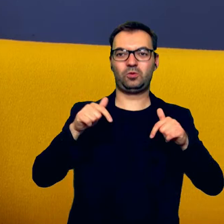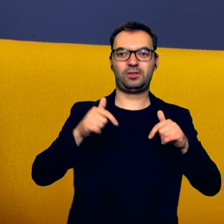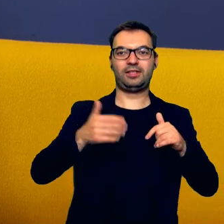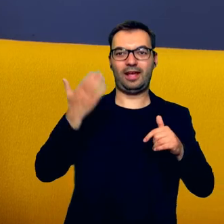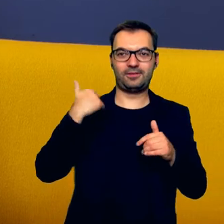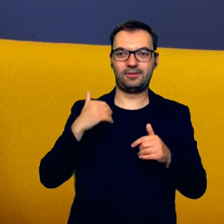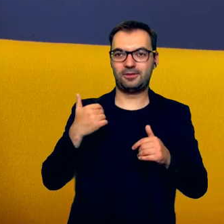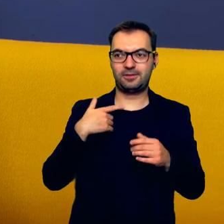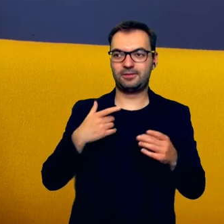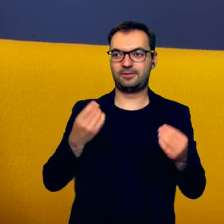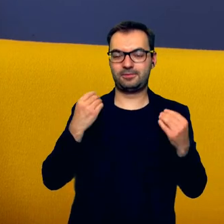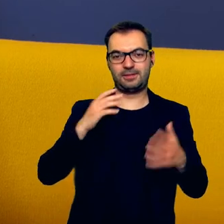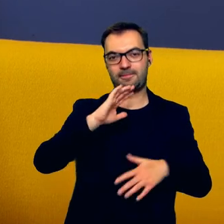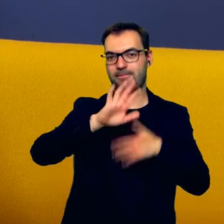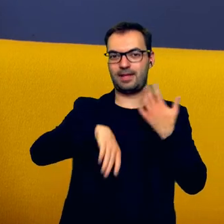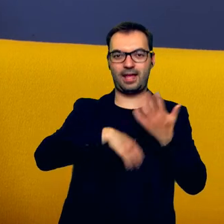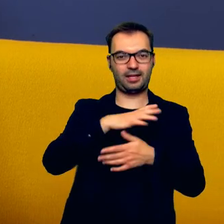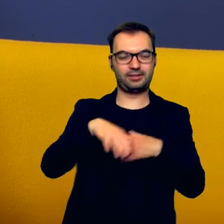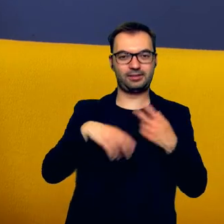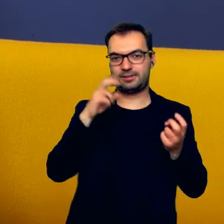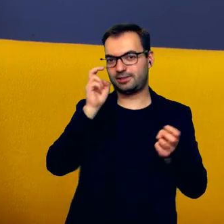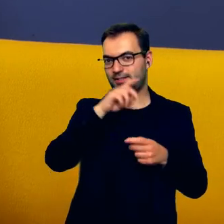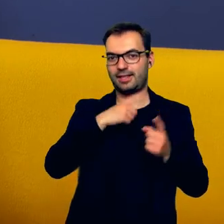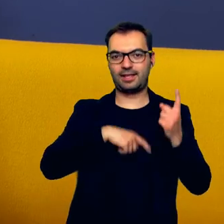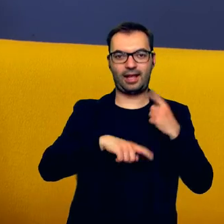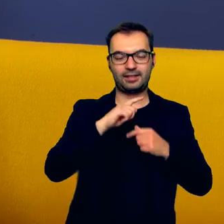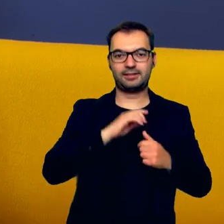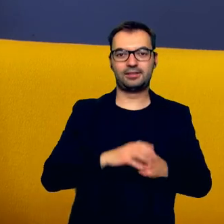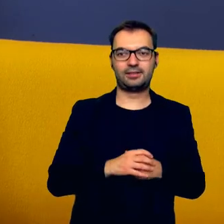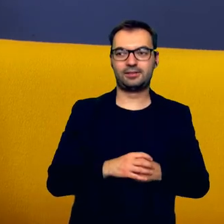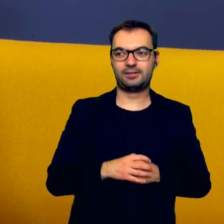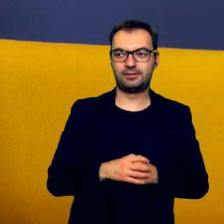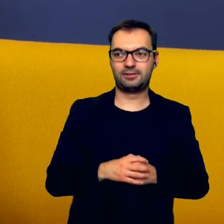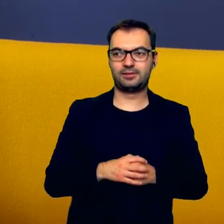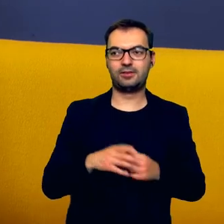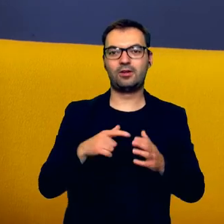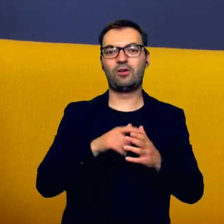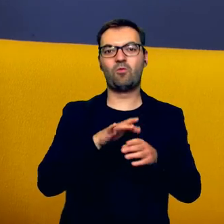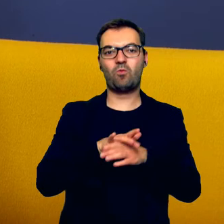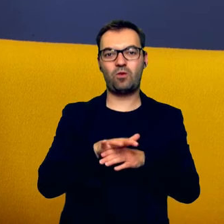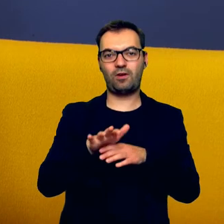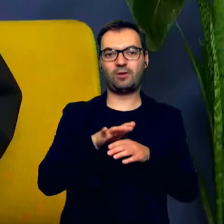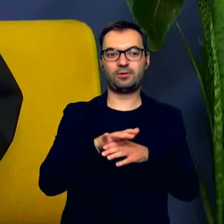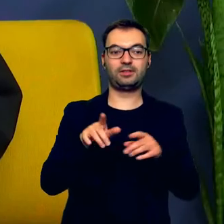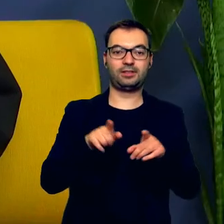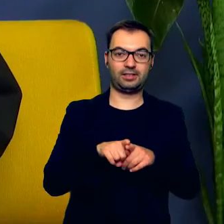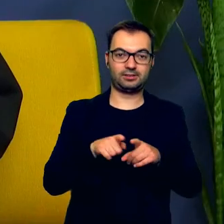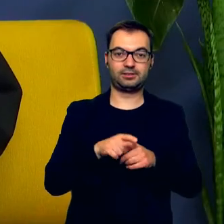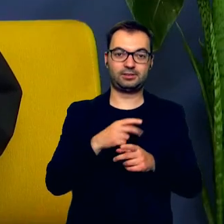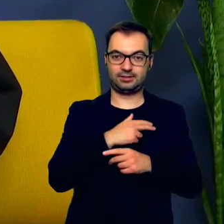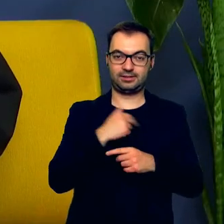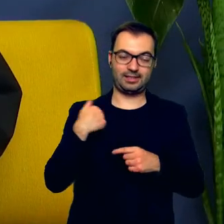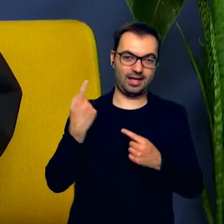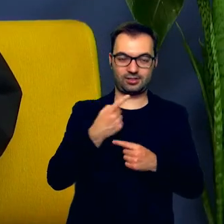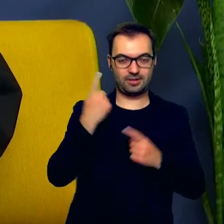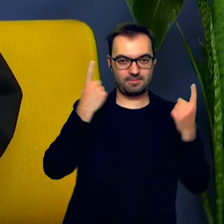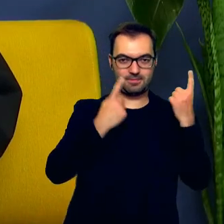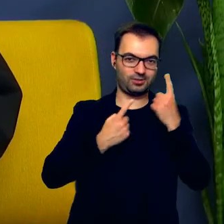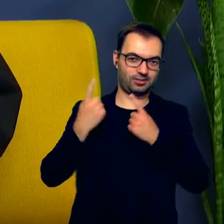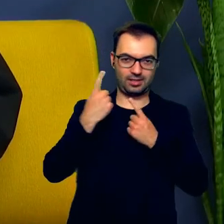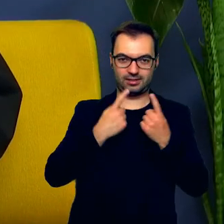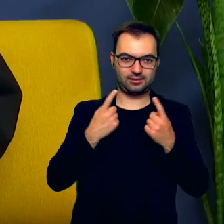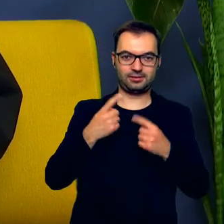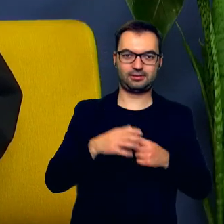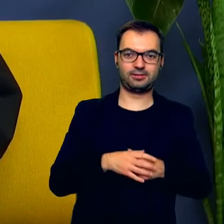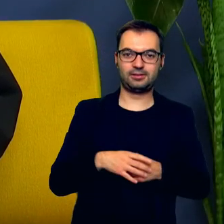takie wspaniałe mieszały się i takie niezwykłe tradycje, które ukształtowały również no, nasze myślenie w dużej